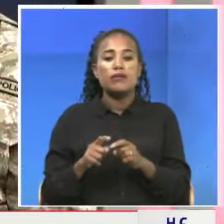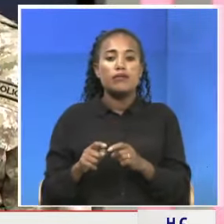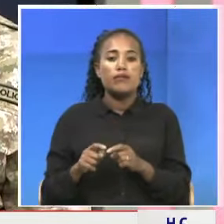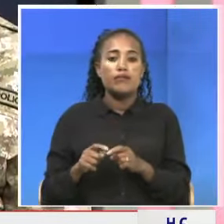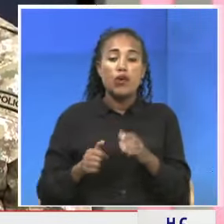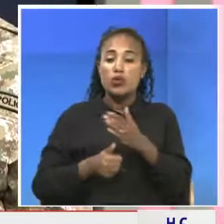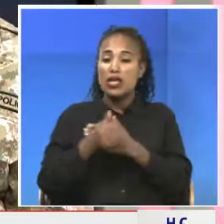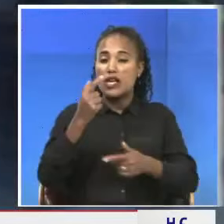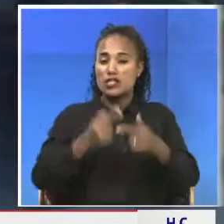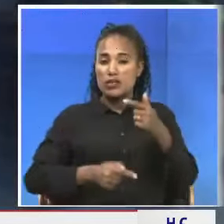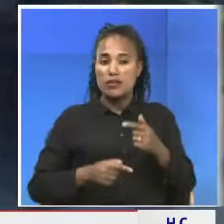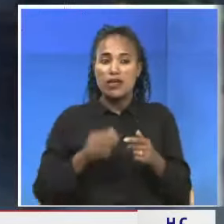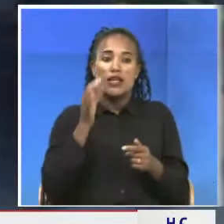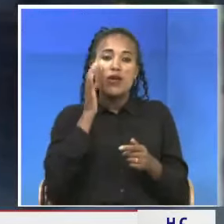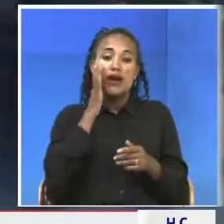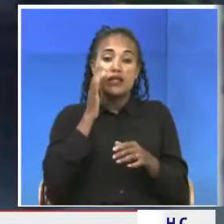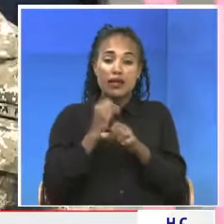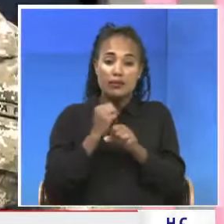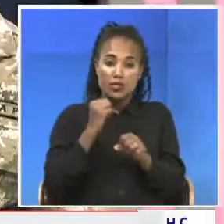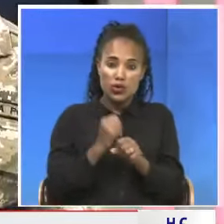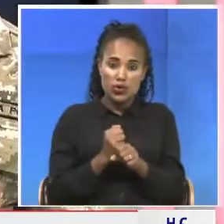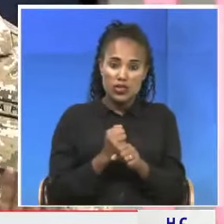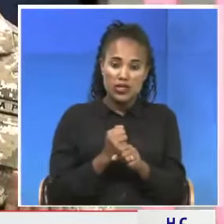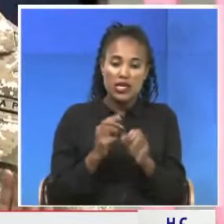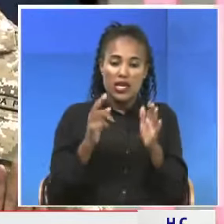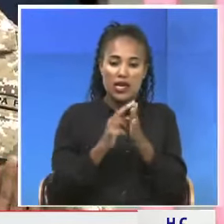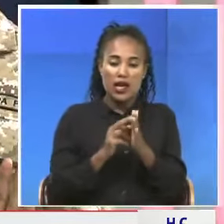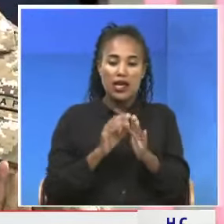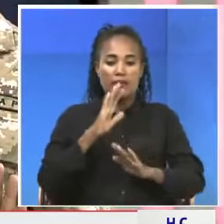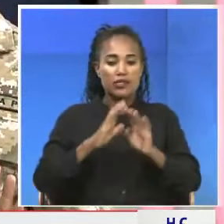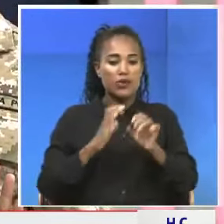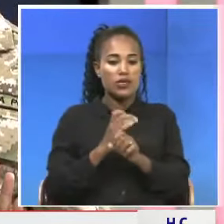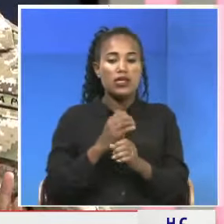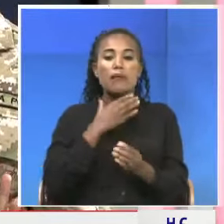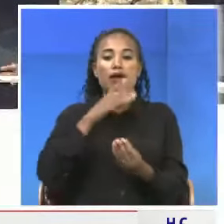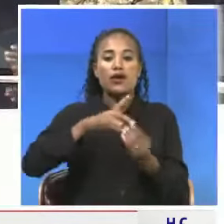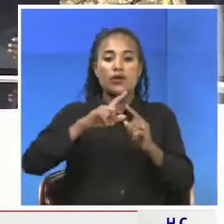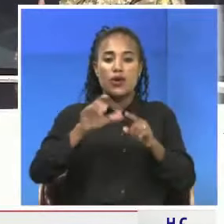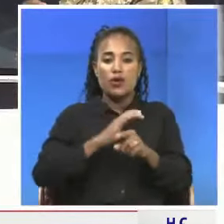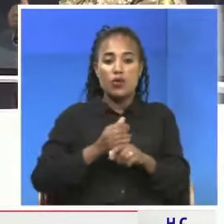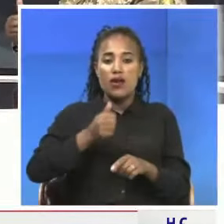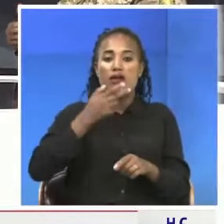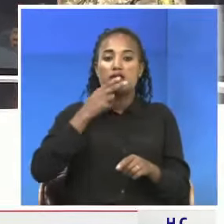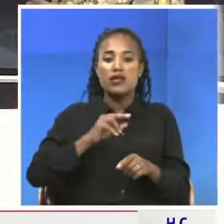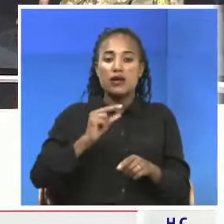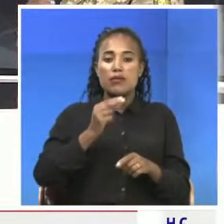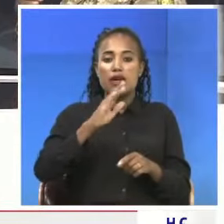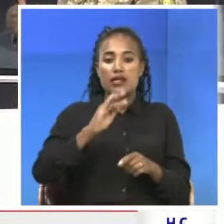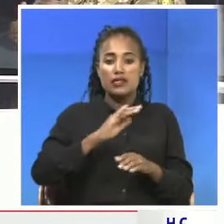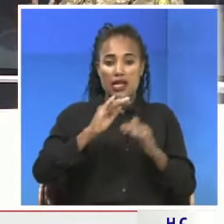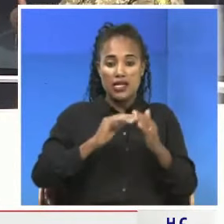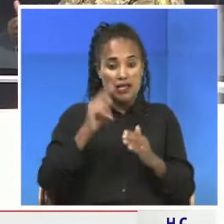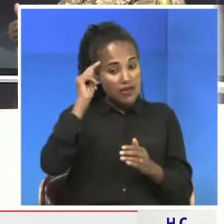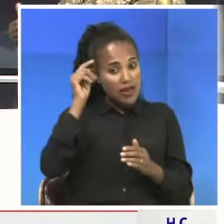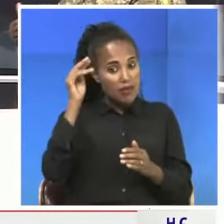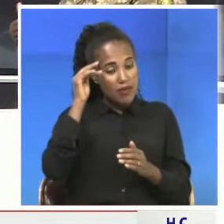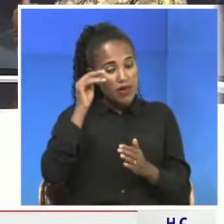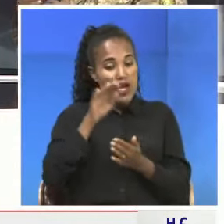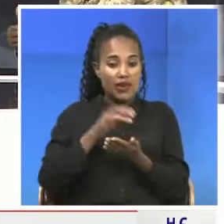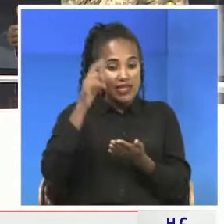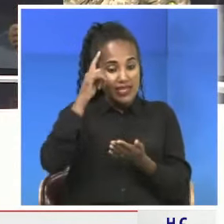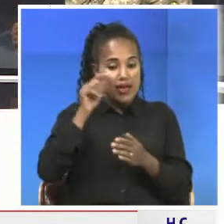ማድማት አይችልም። ለህወሓት የሚሰሩትን ህጋዊ እርምጃ ይወሰዳል። የአማራ ክልል ልዩ ኃይል ዋና አዛዥ ብርጋዴር ጀነራል ተፈራ